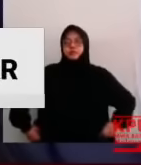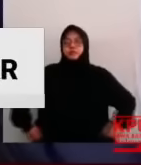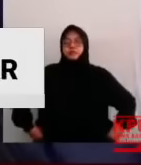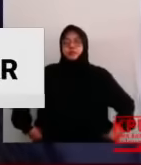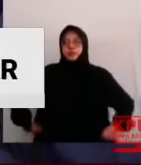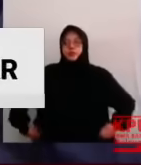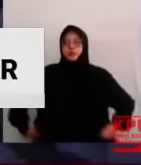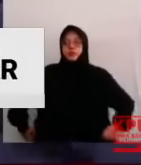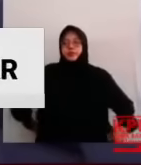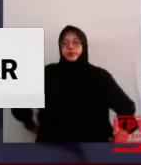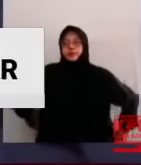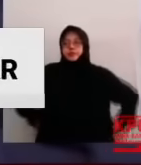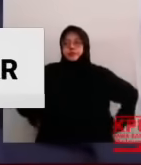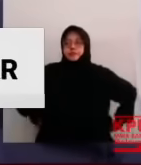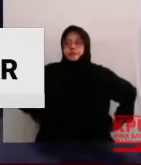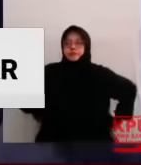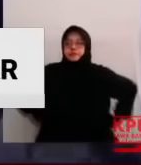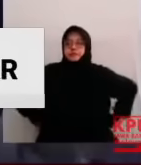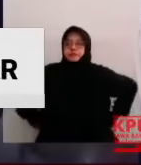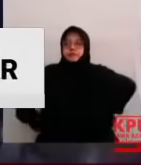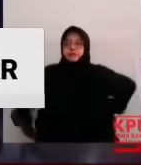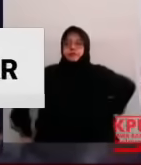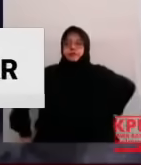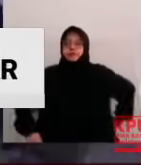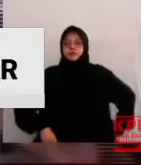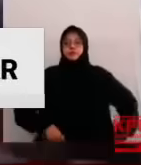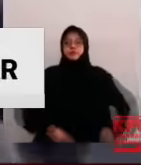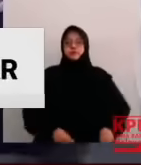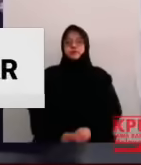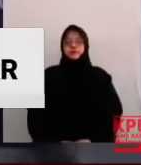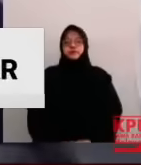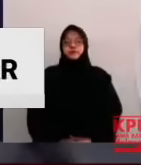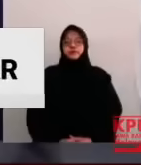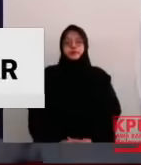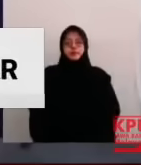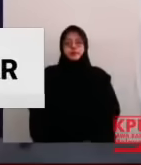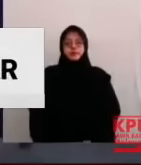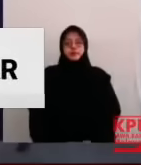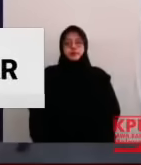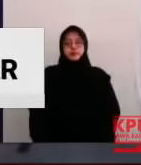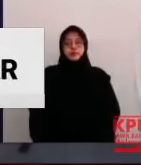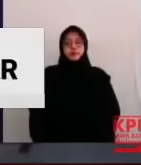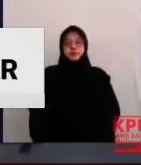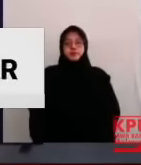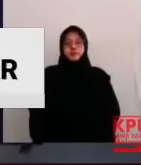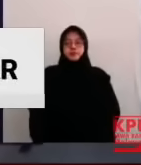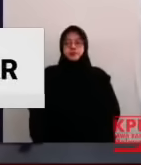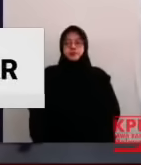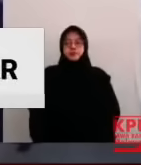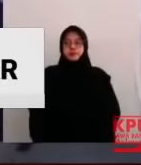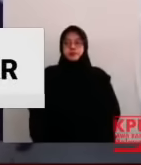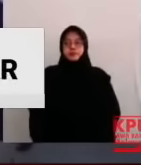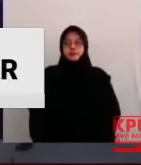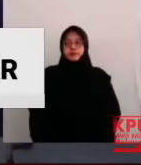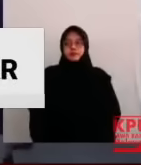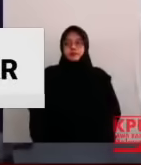sejumlah jalan di daerah Bandung Jawa Barat untuk itu dari pihak kepolisian pun telah melakukan rekayasa arus